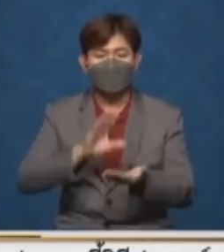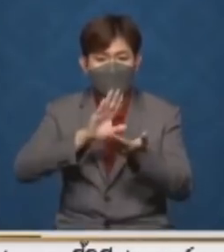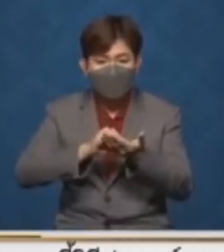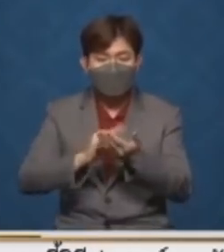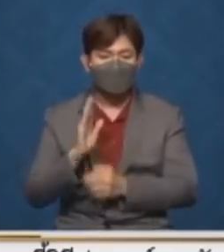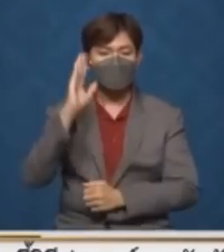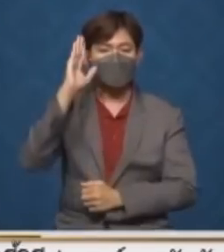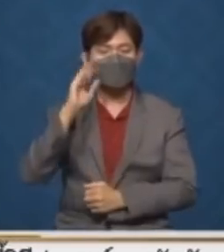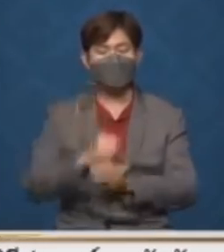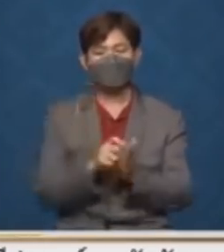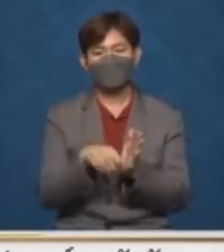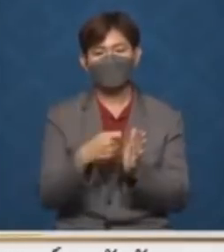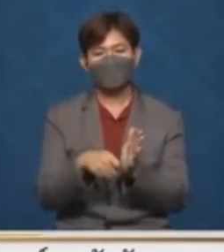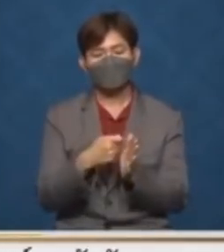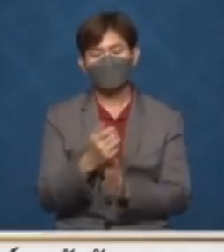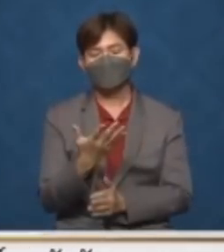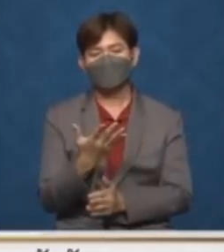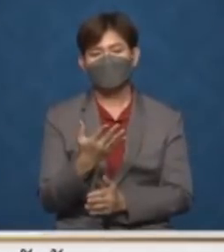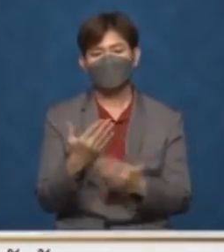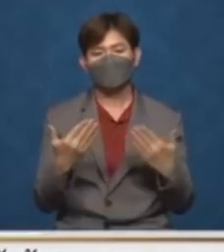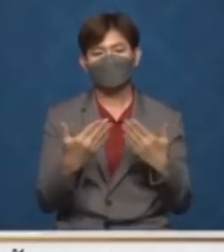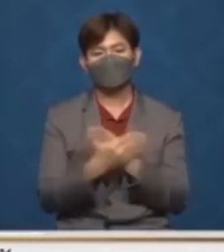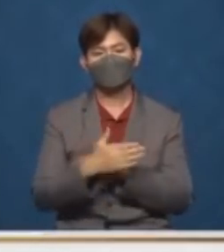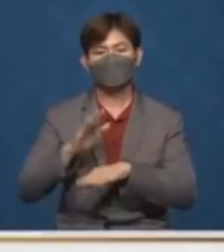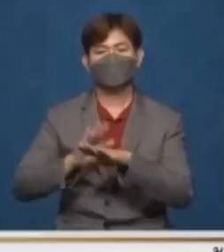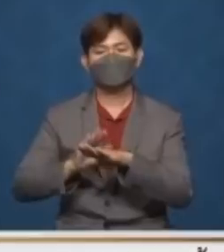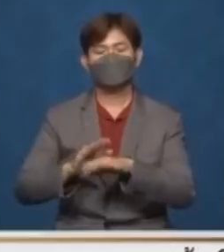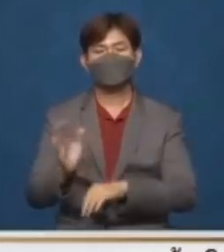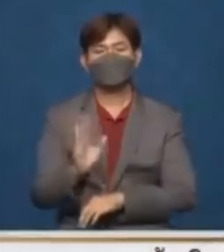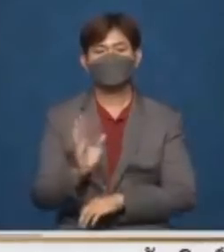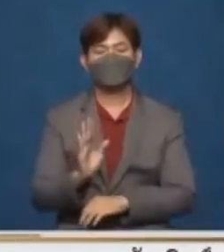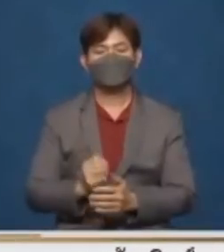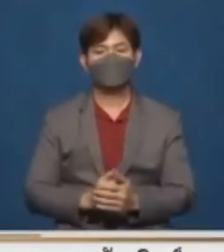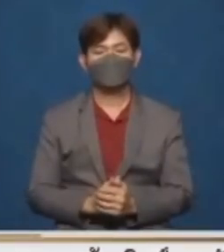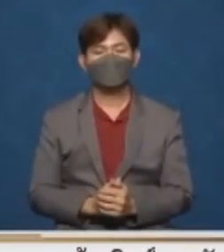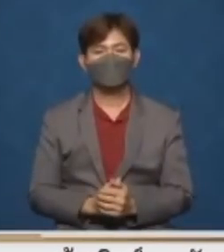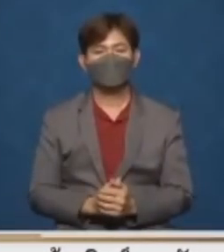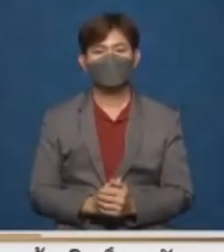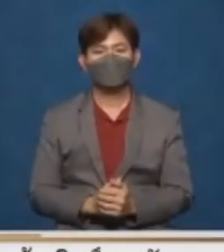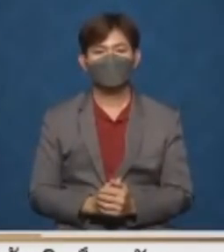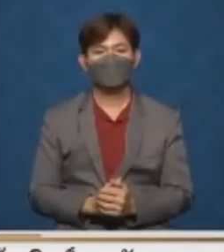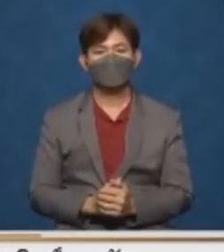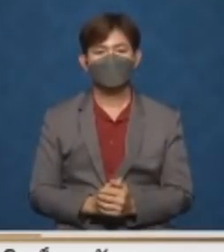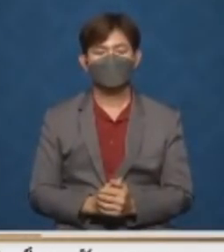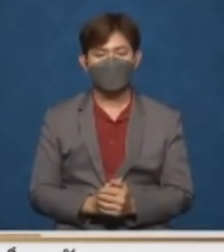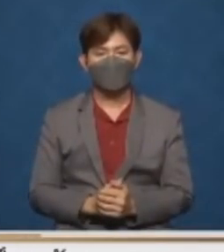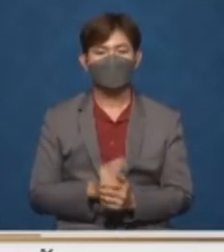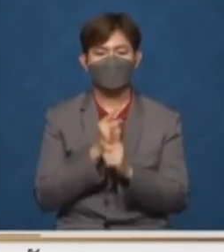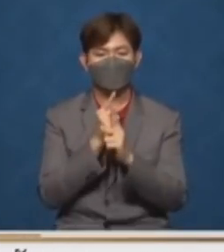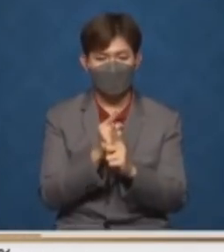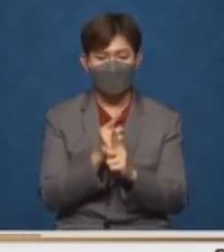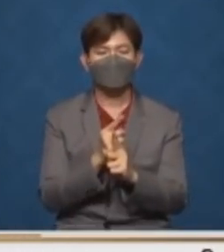์เปลแปลงคำเตือนนะครับ ท่าน เสิรซ อยู่ในกรบนะครั